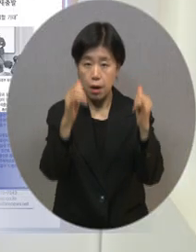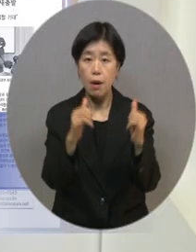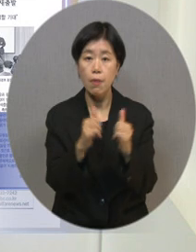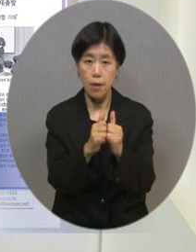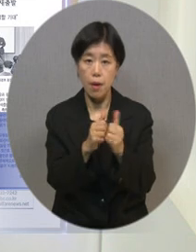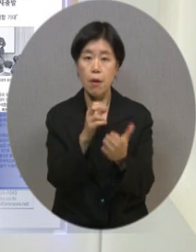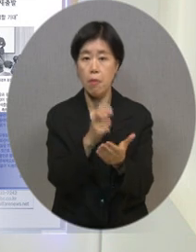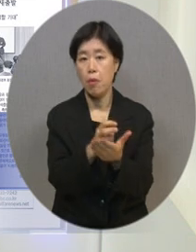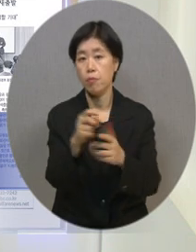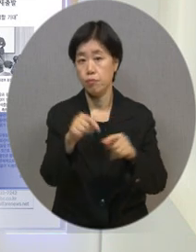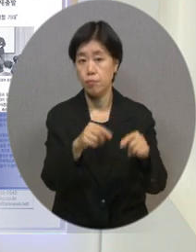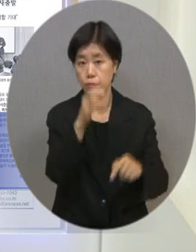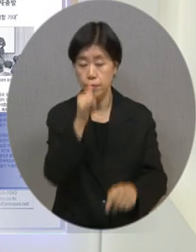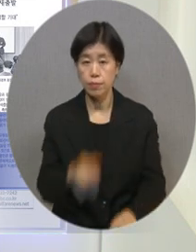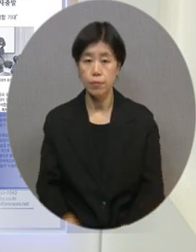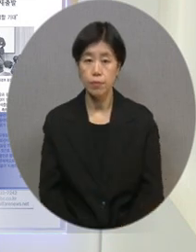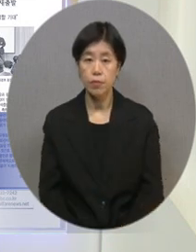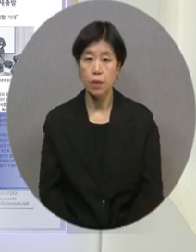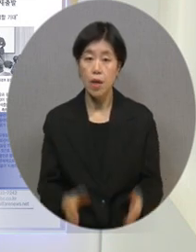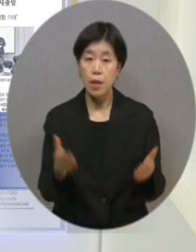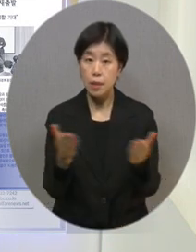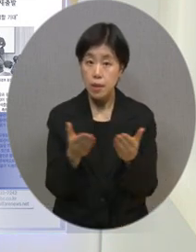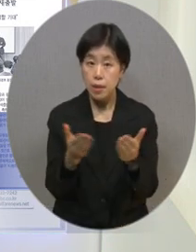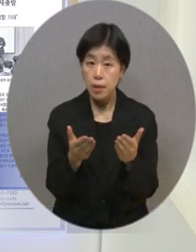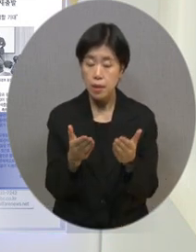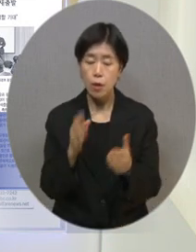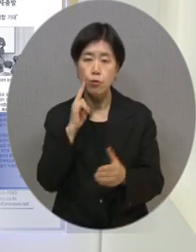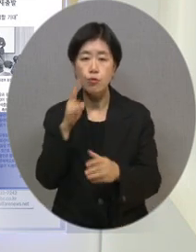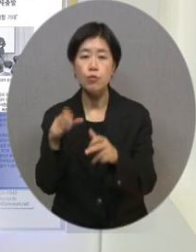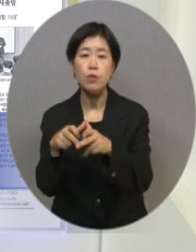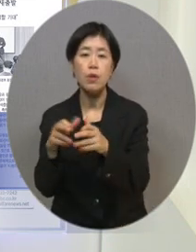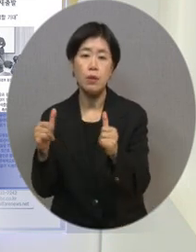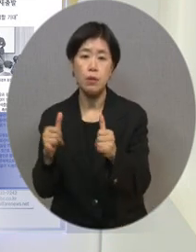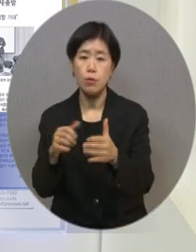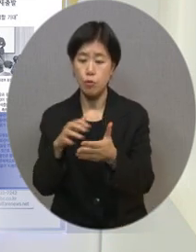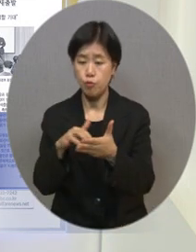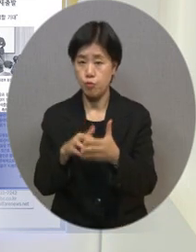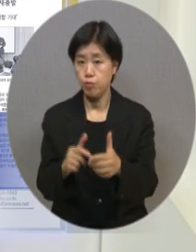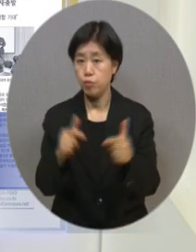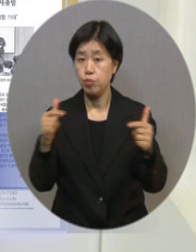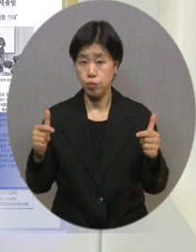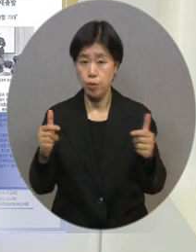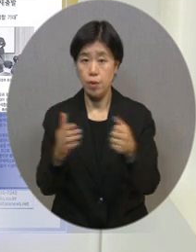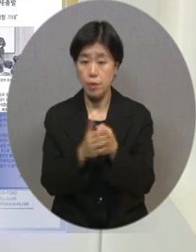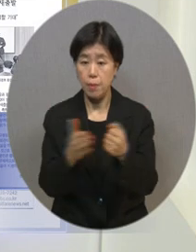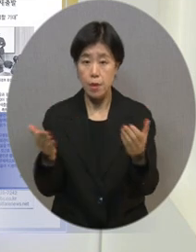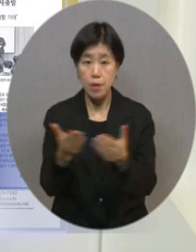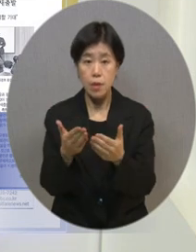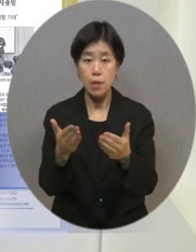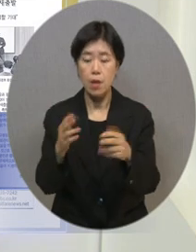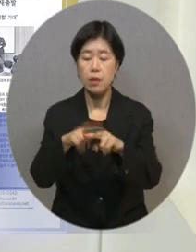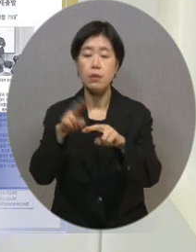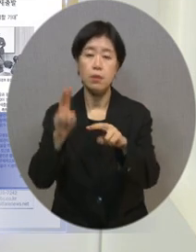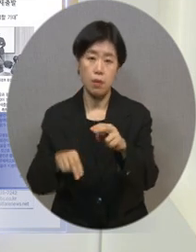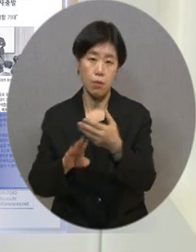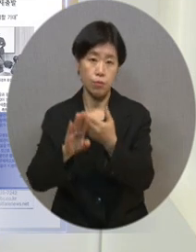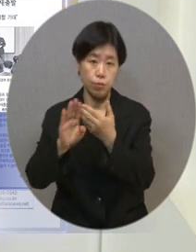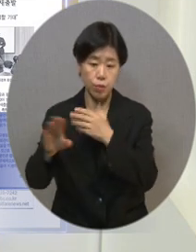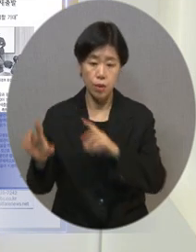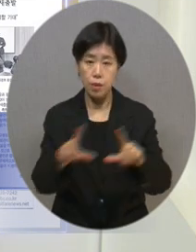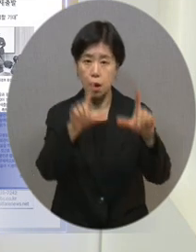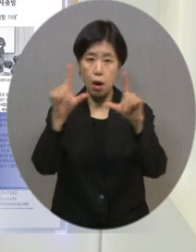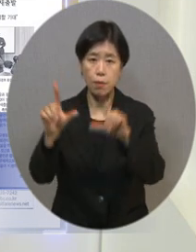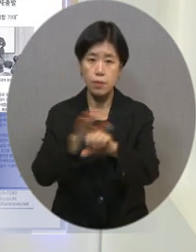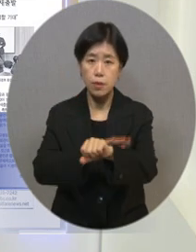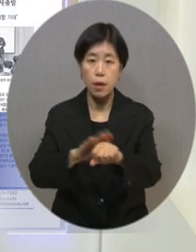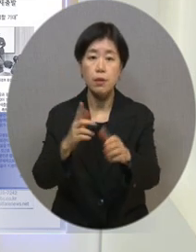있습니다 하는 중증장애인의 수가 많아지는만큼이 중증장애인이 의미 있는 삶을 보내기